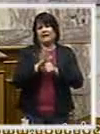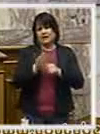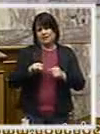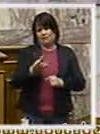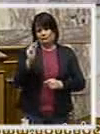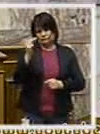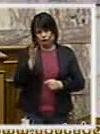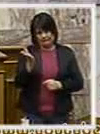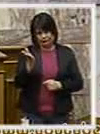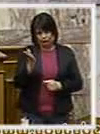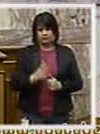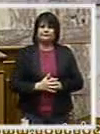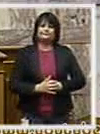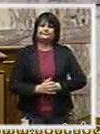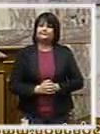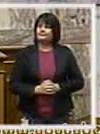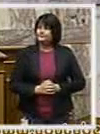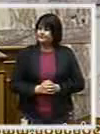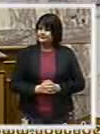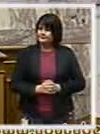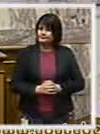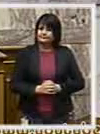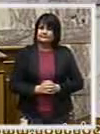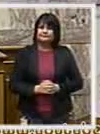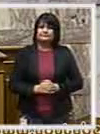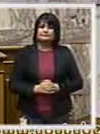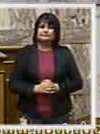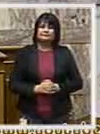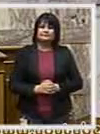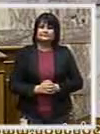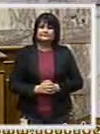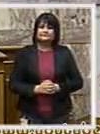είχα μετρήσει από εδώ. Σας είχα μετρήσει όλους.